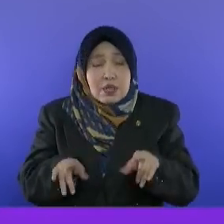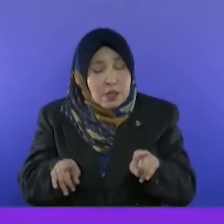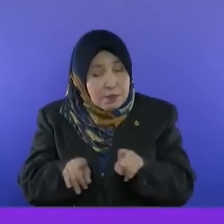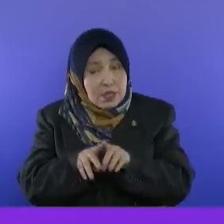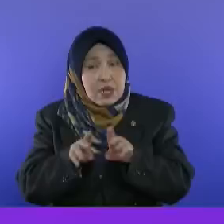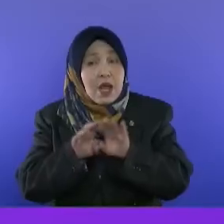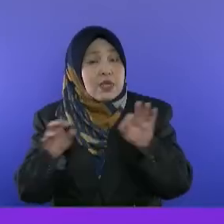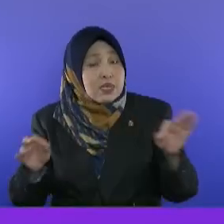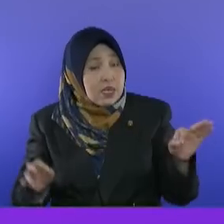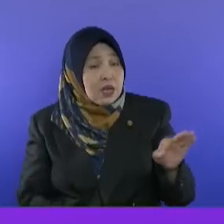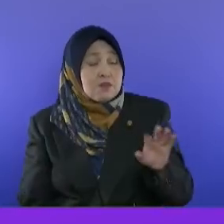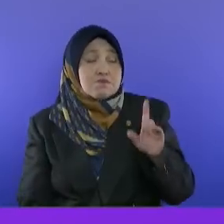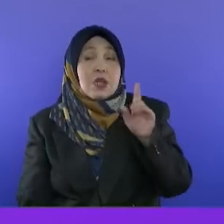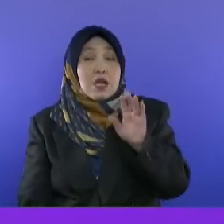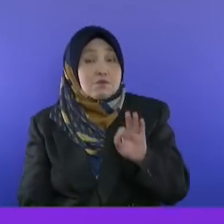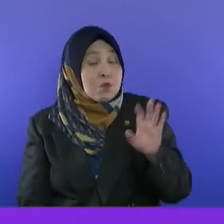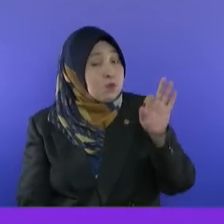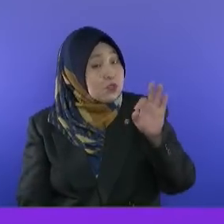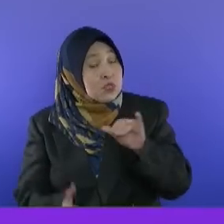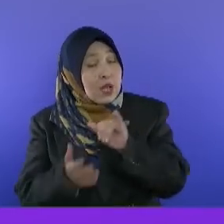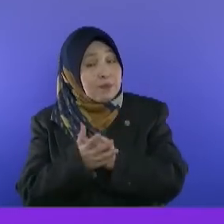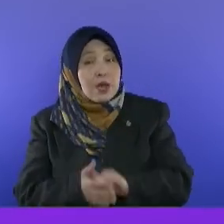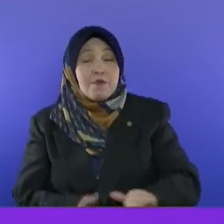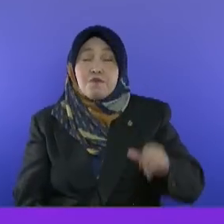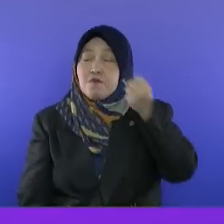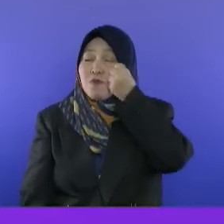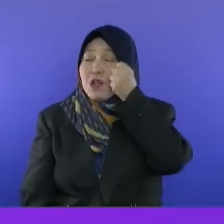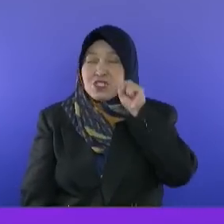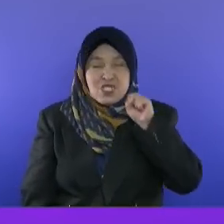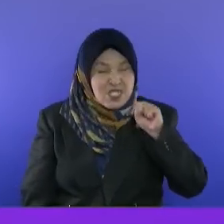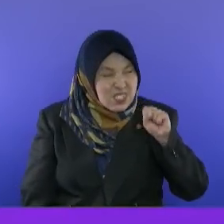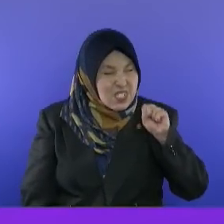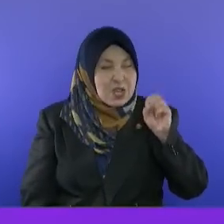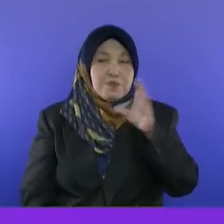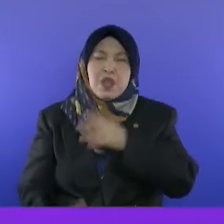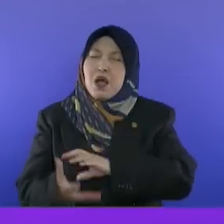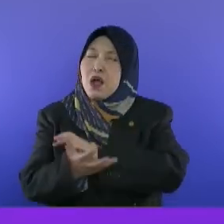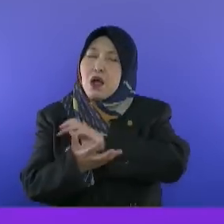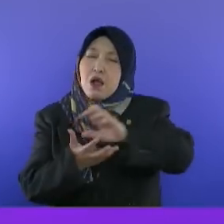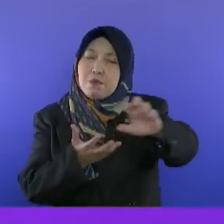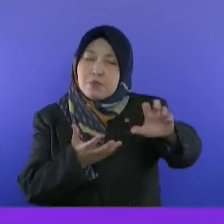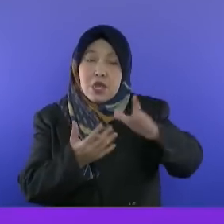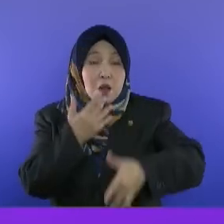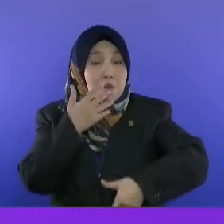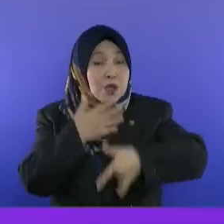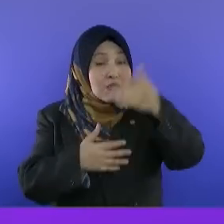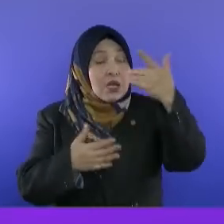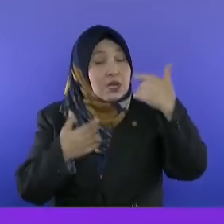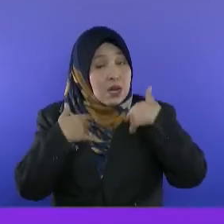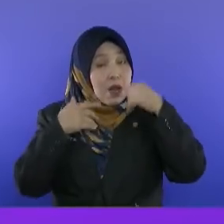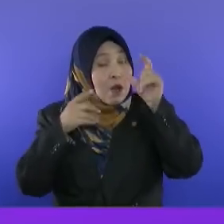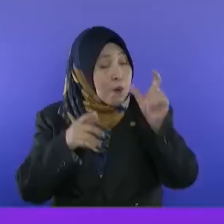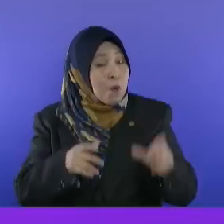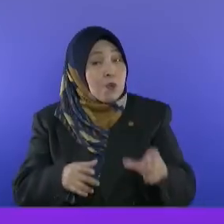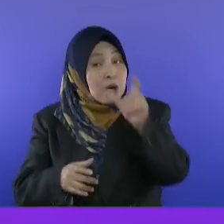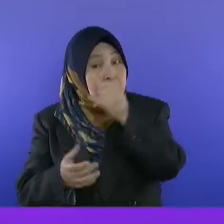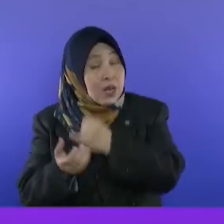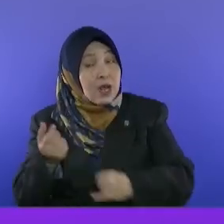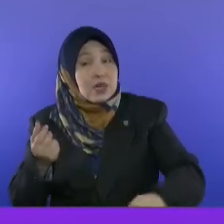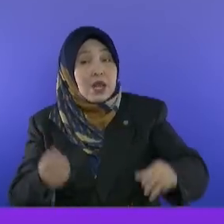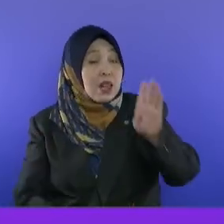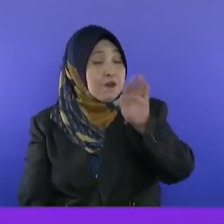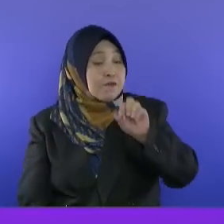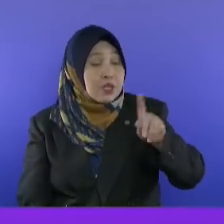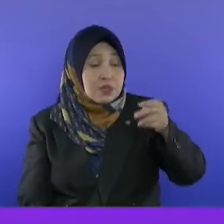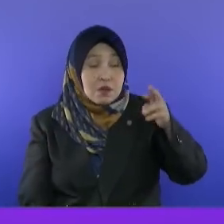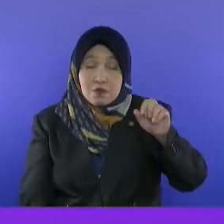ayat 9 itu fasikhun mereka itu fasik durhaka rusak awalnya adalah orang yang lahir dalam keadaan Fitrah